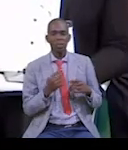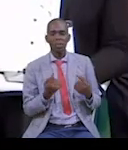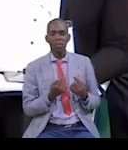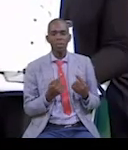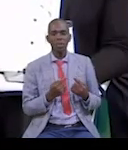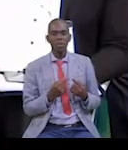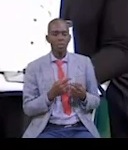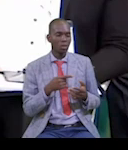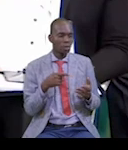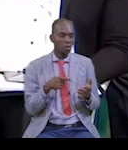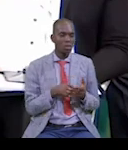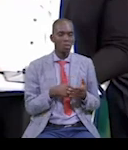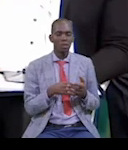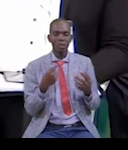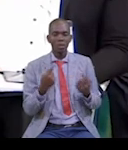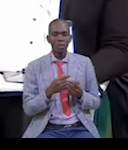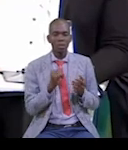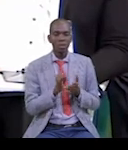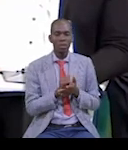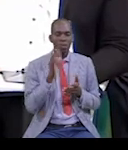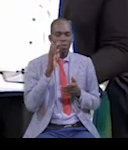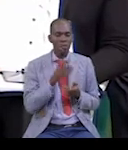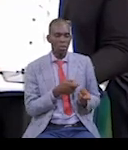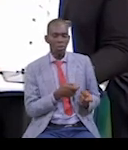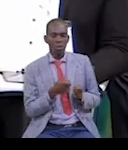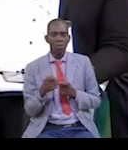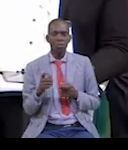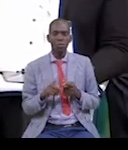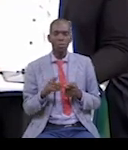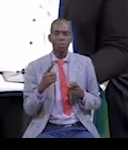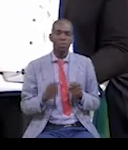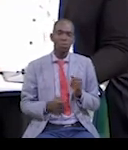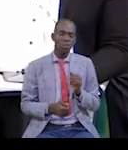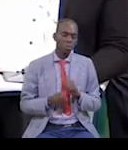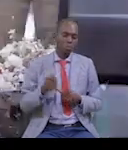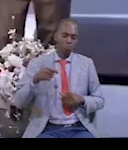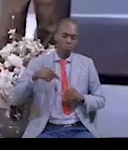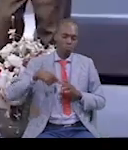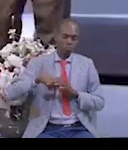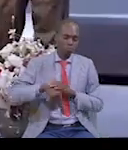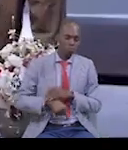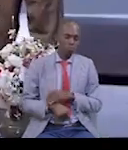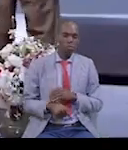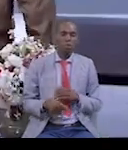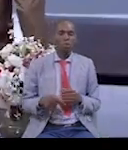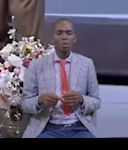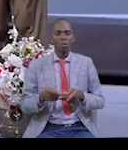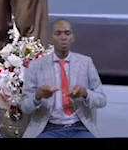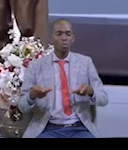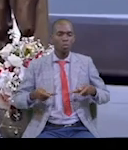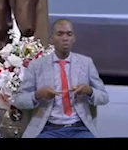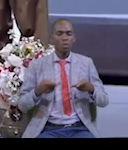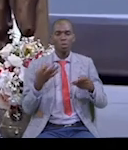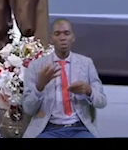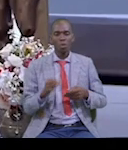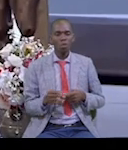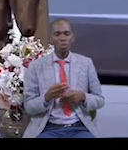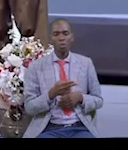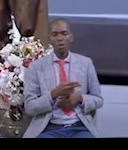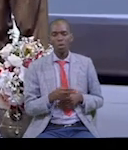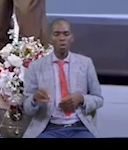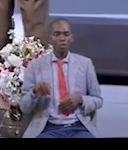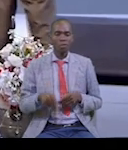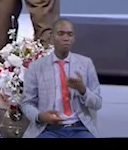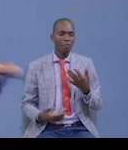would drag them to the lowest level of hell. వారందరూ కూడా నరకం యొక్క అగాధానికి వెళ్ళిపోతున్నారని మీరు